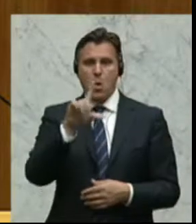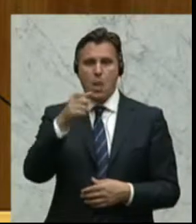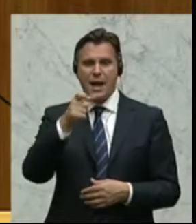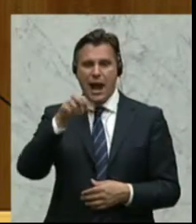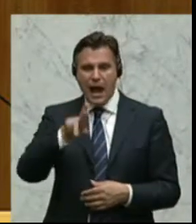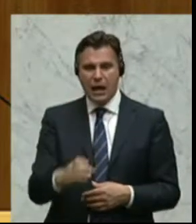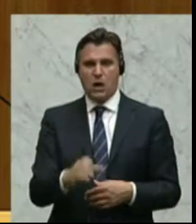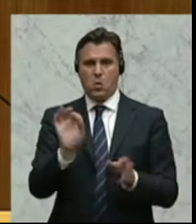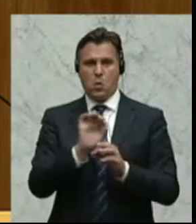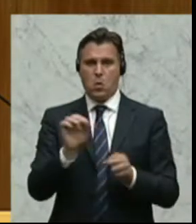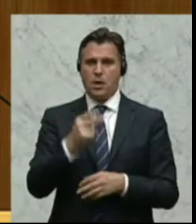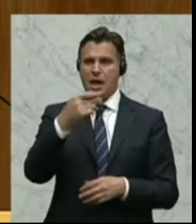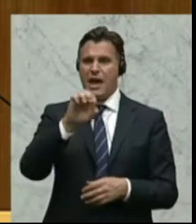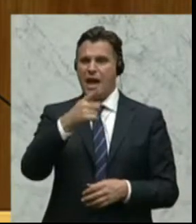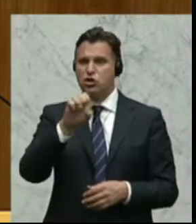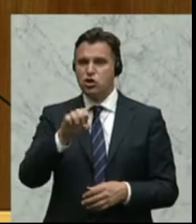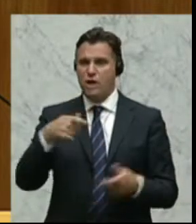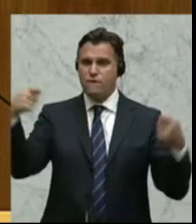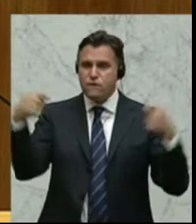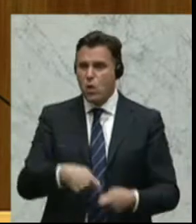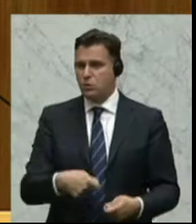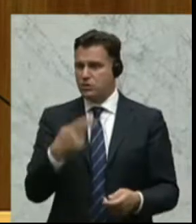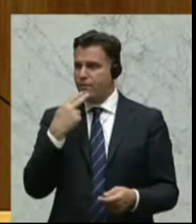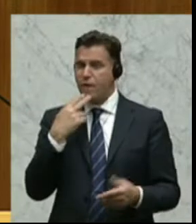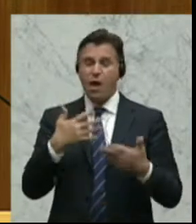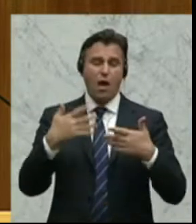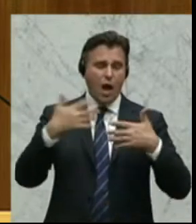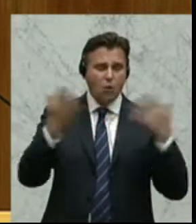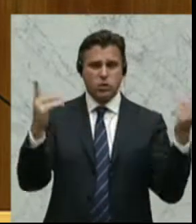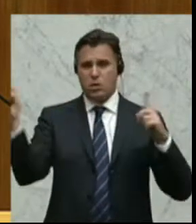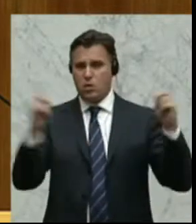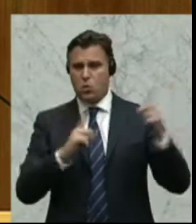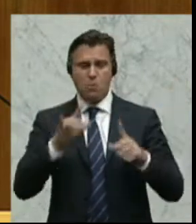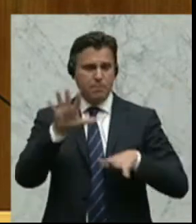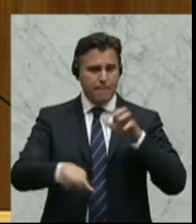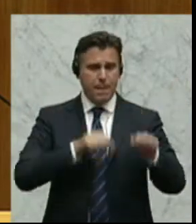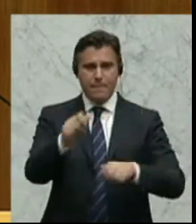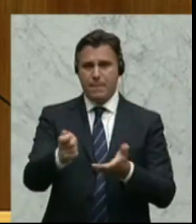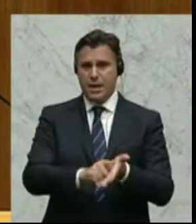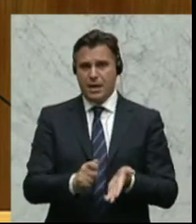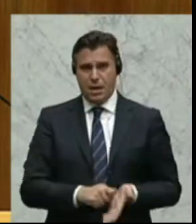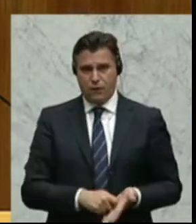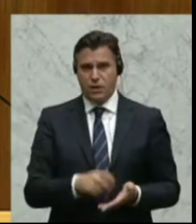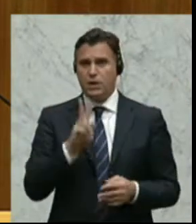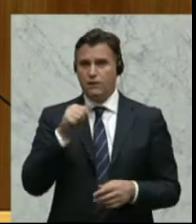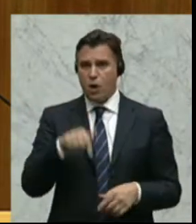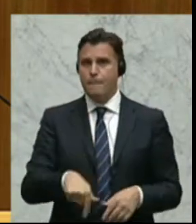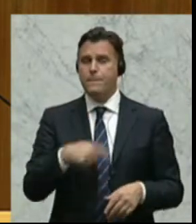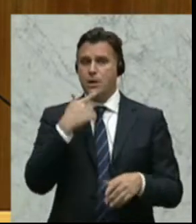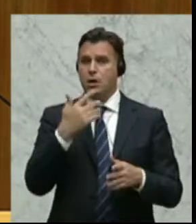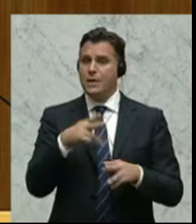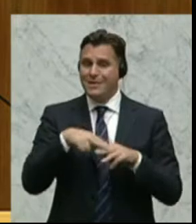oder sonst jemand in Österreich, wird man sich das kaum noch leisten können, zumal die österreichische Nationalbank jetzt schon von